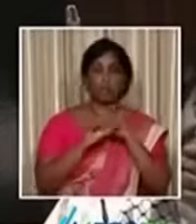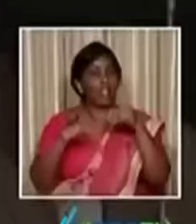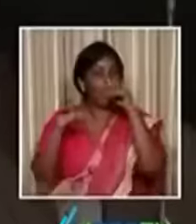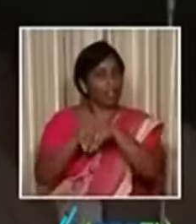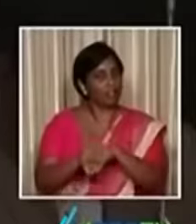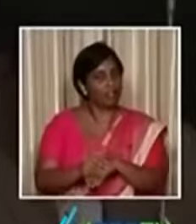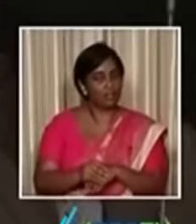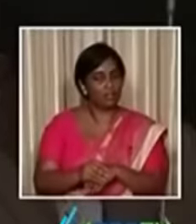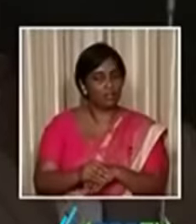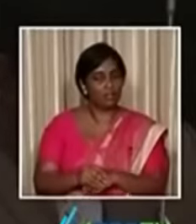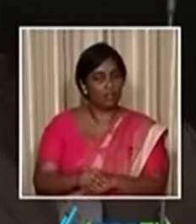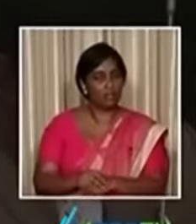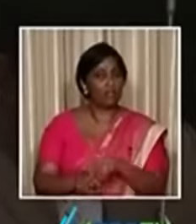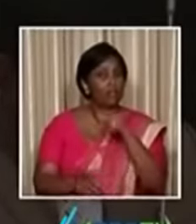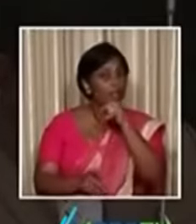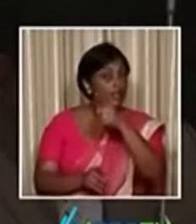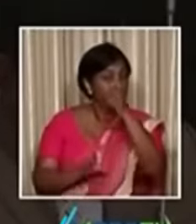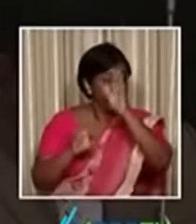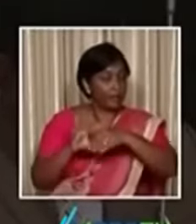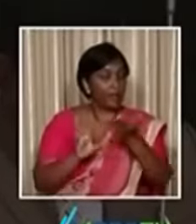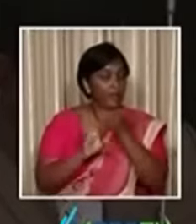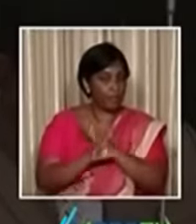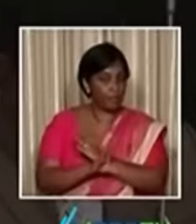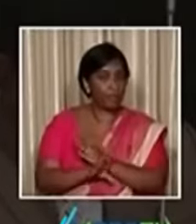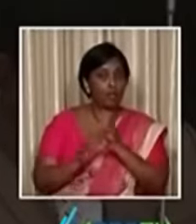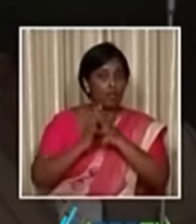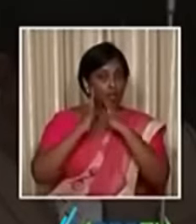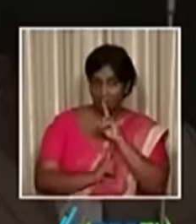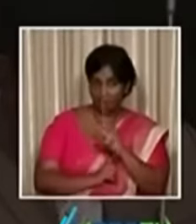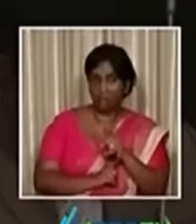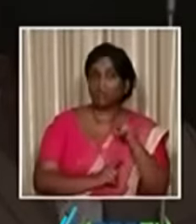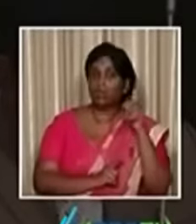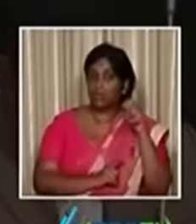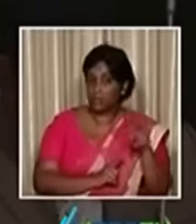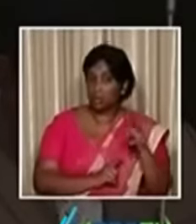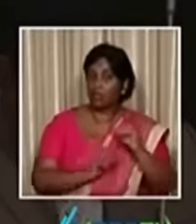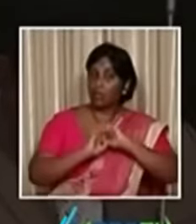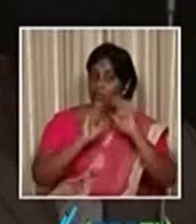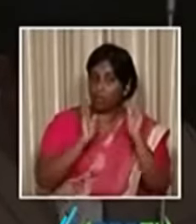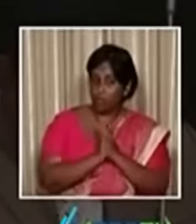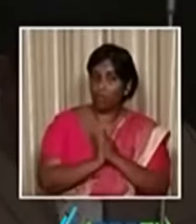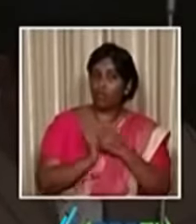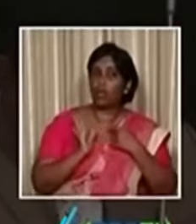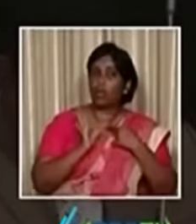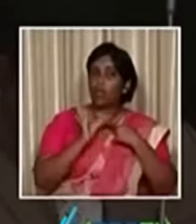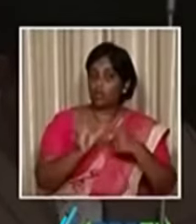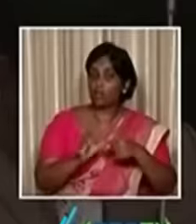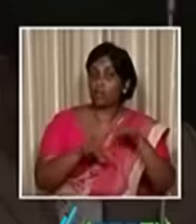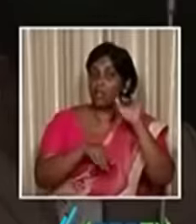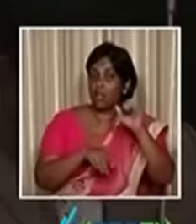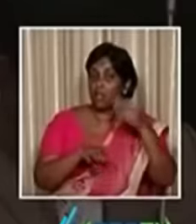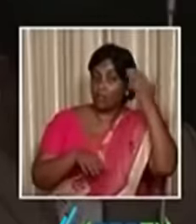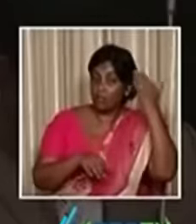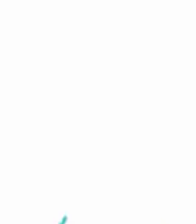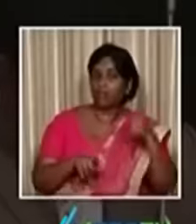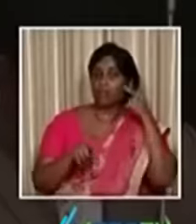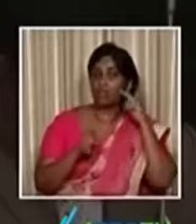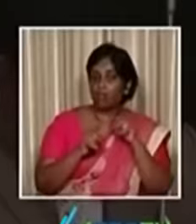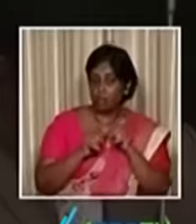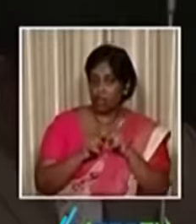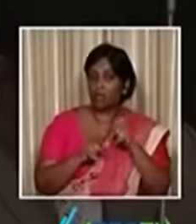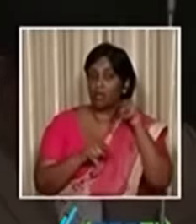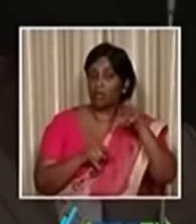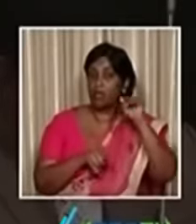දෙන්න. ඔබතුමා එන්නේ ඉස්සර වෙලා මෙතන ගොඩාක් කතා කරා. ඒ සියල්ලටම අපි පිළිතුරු දුන්නා ළමයාගේ මරණය ගැන.